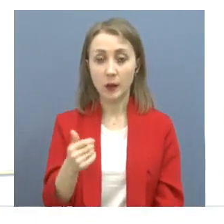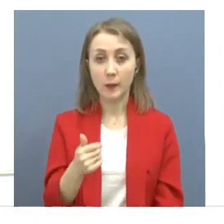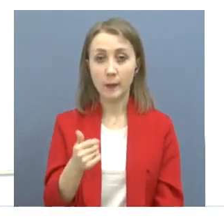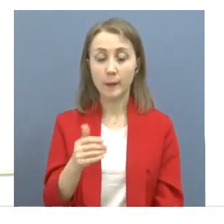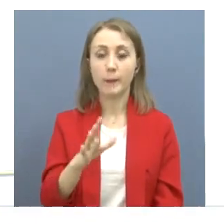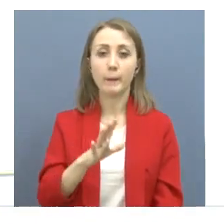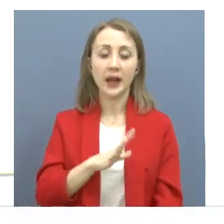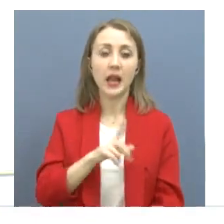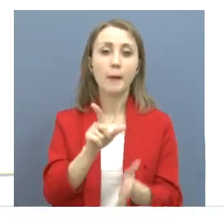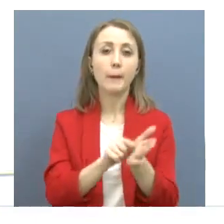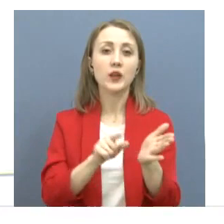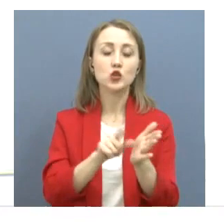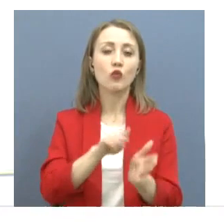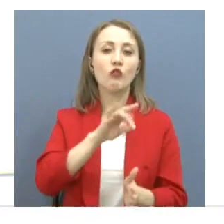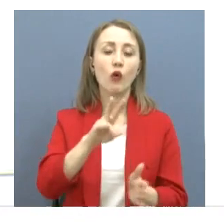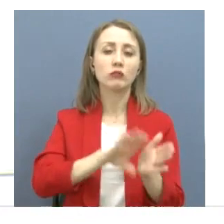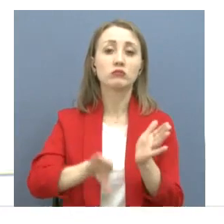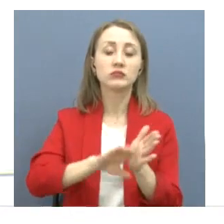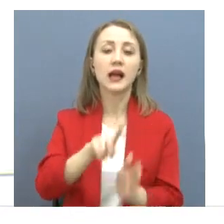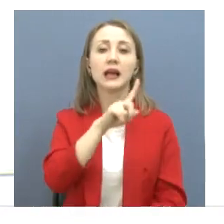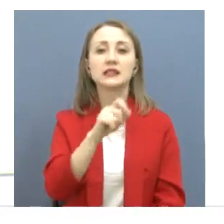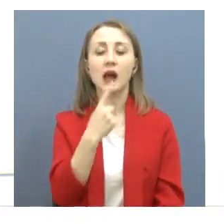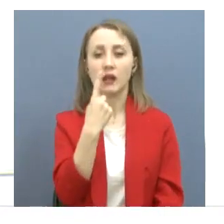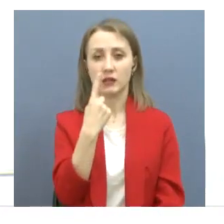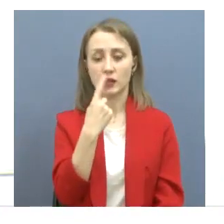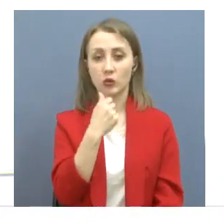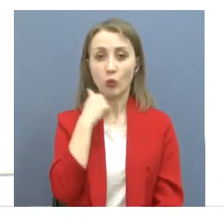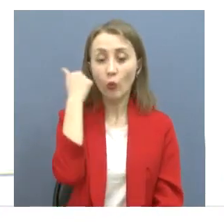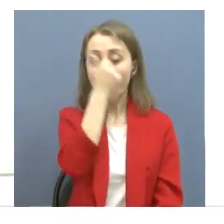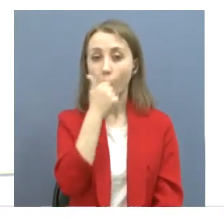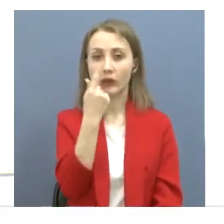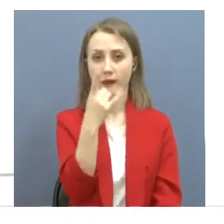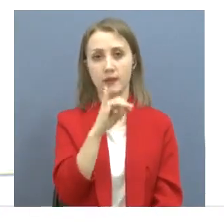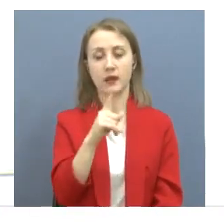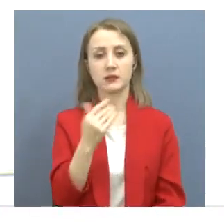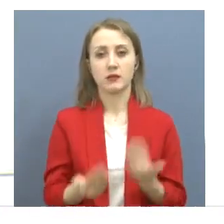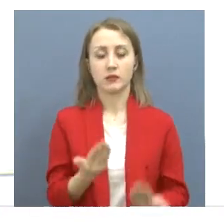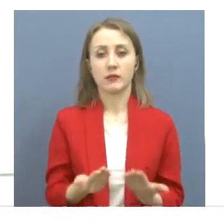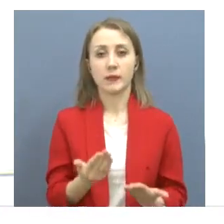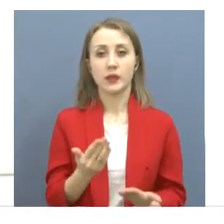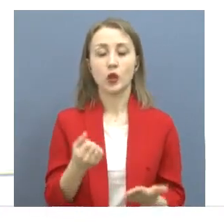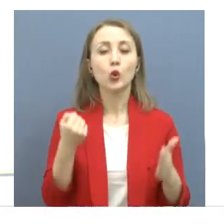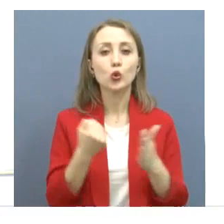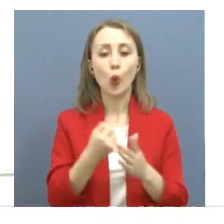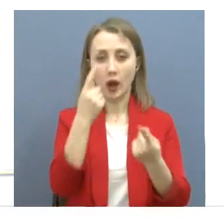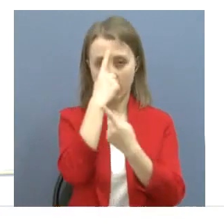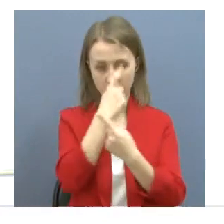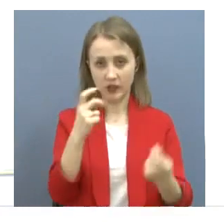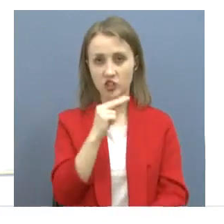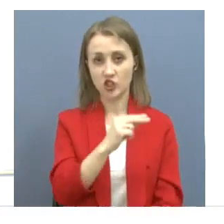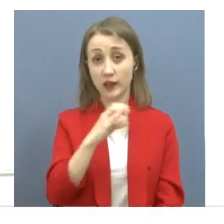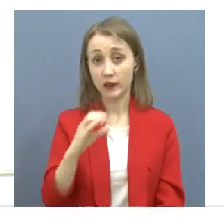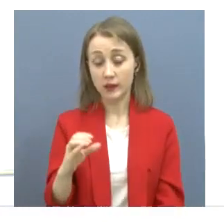производились отчисления хотя бы один раз за последние 12 месяцев до объявления чрезвычайного положения.